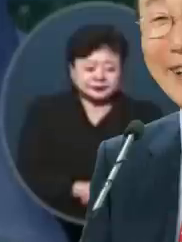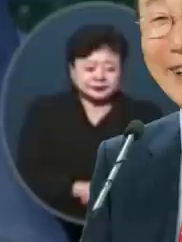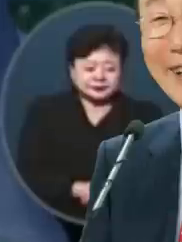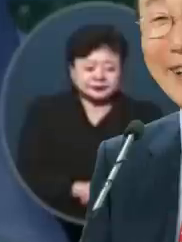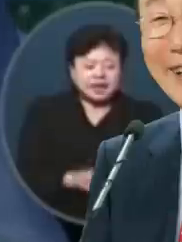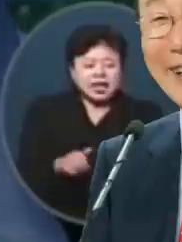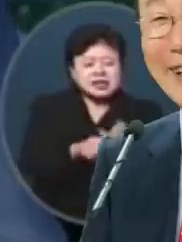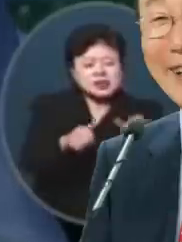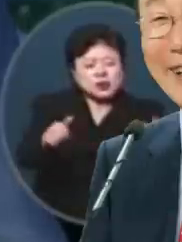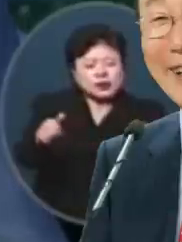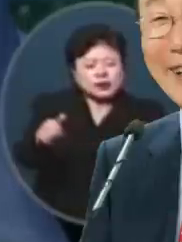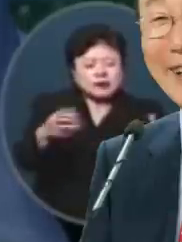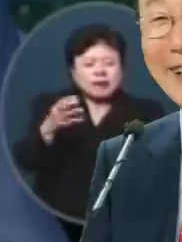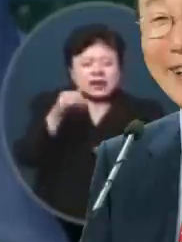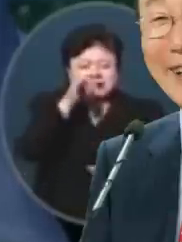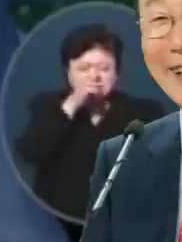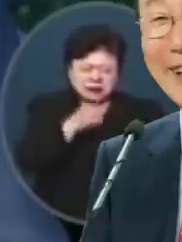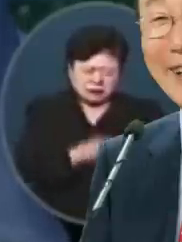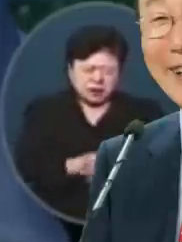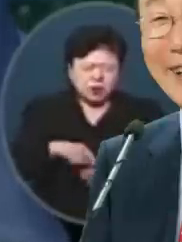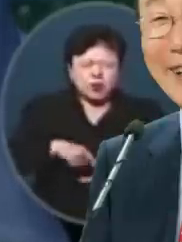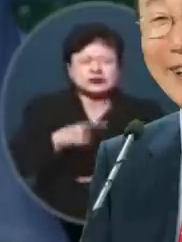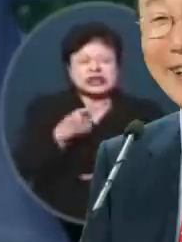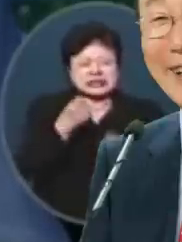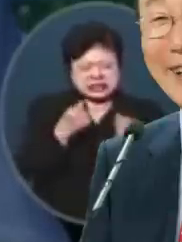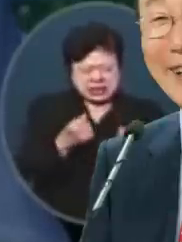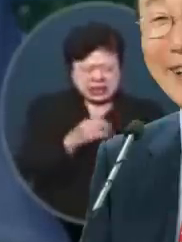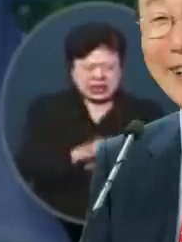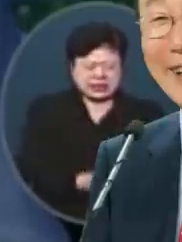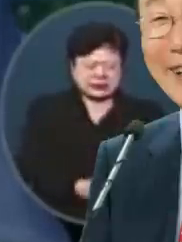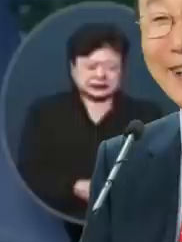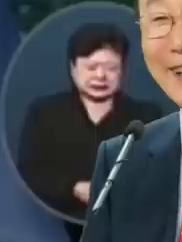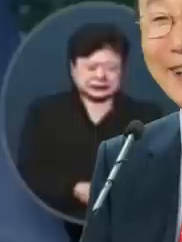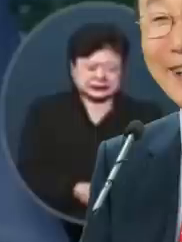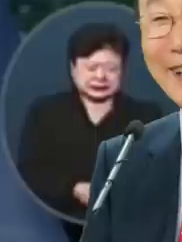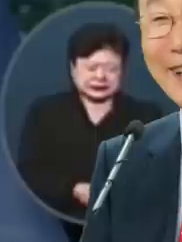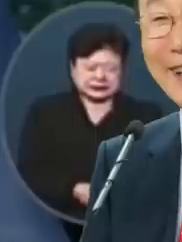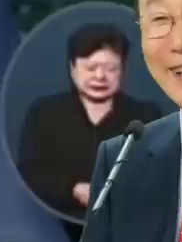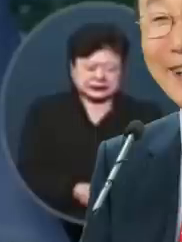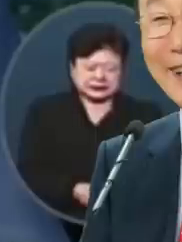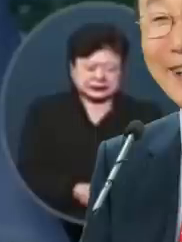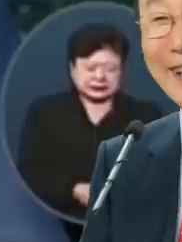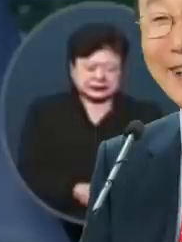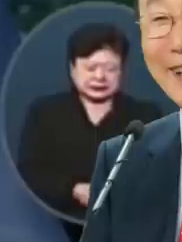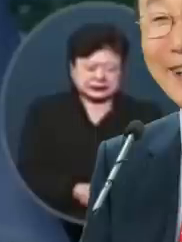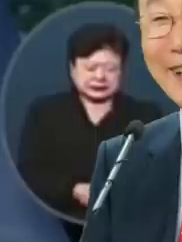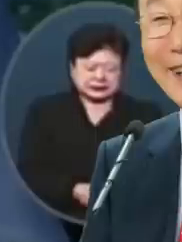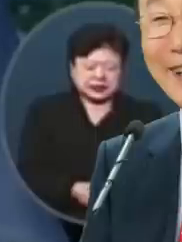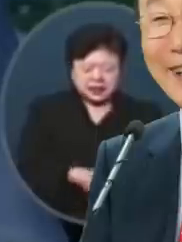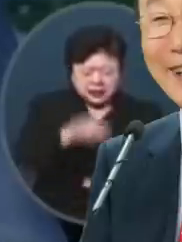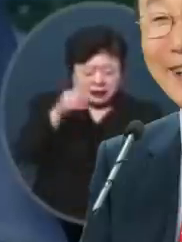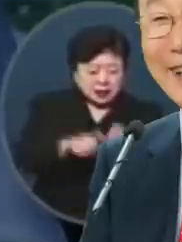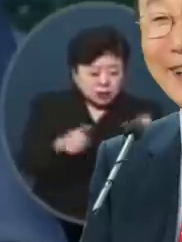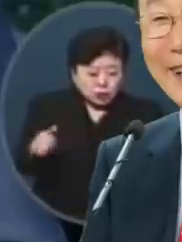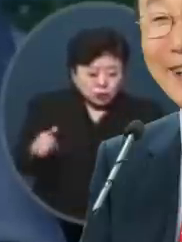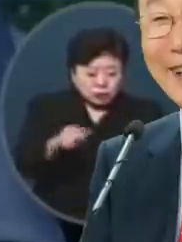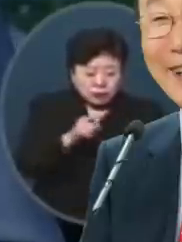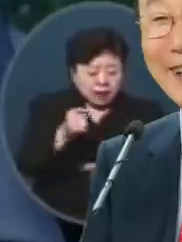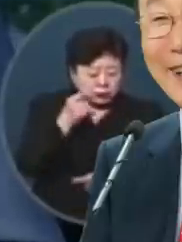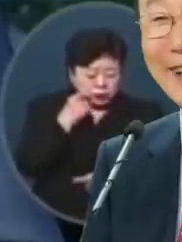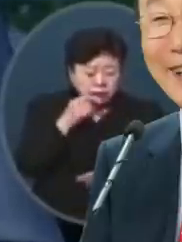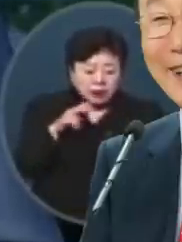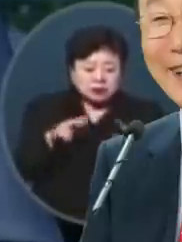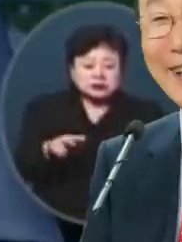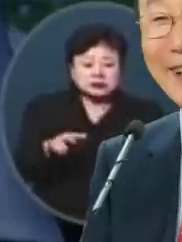이혼을 많이 하세요. 혼자 삽니다. 우리 자라면서 이혼이라는 말도 못 들었는데 요